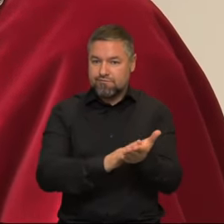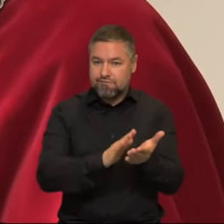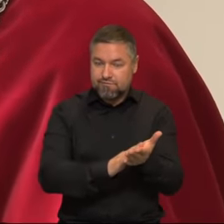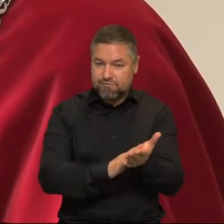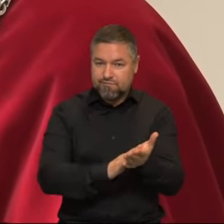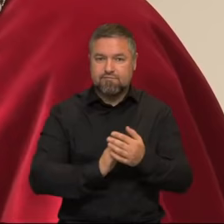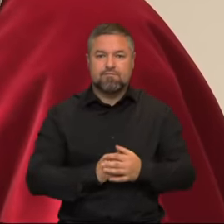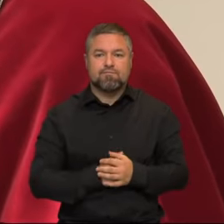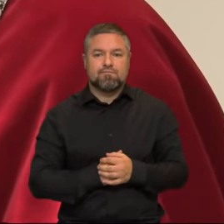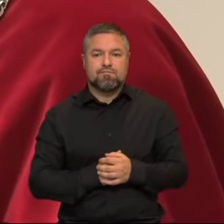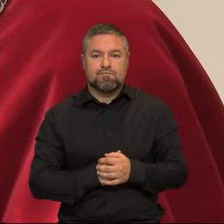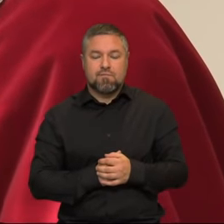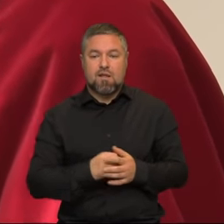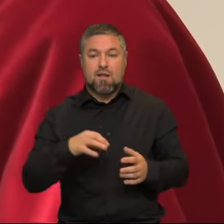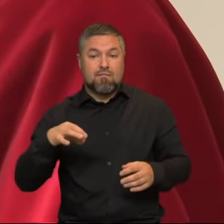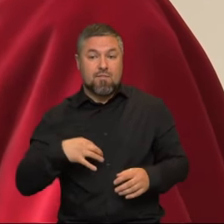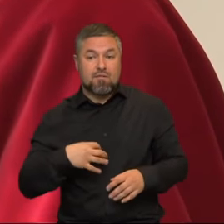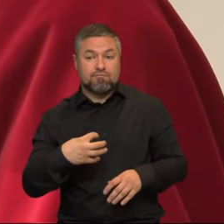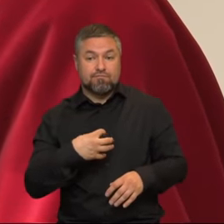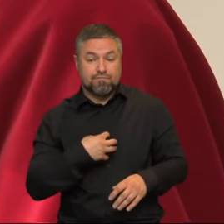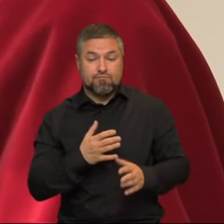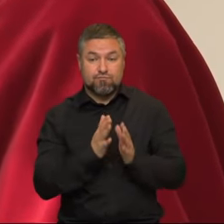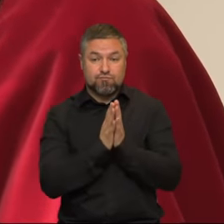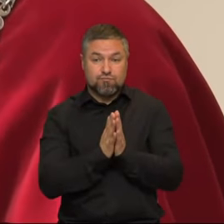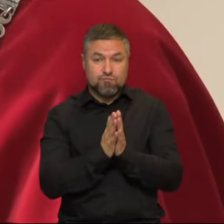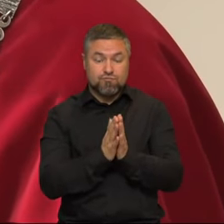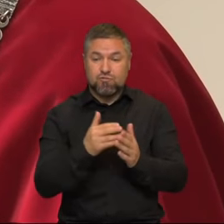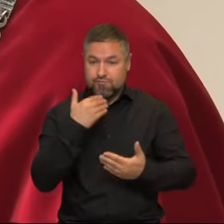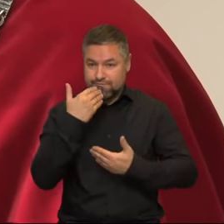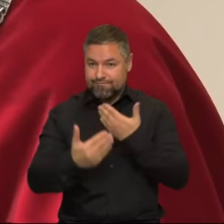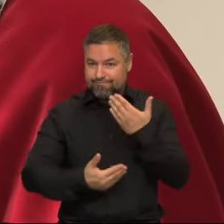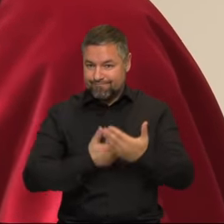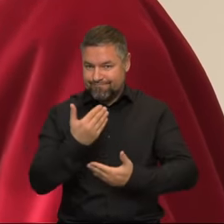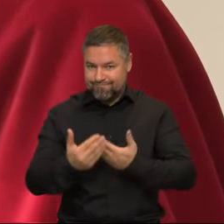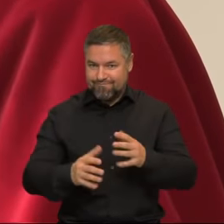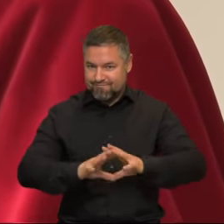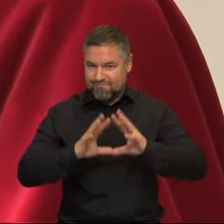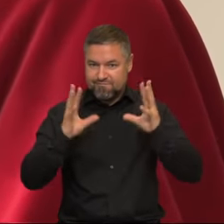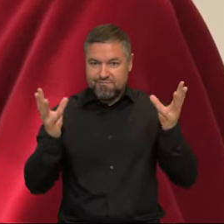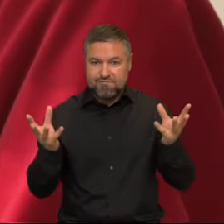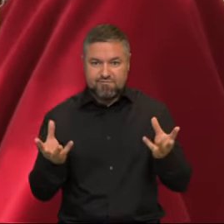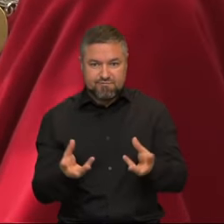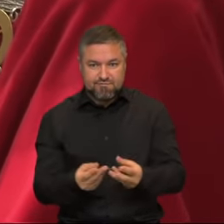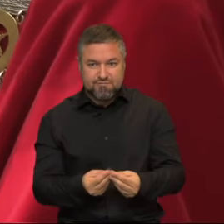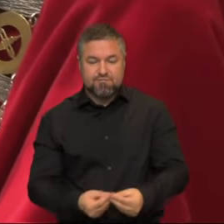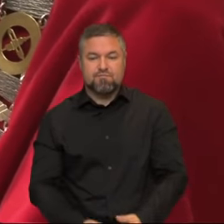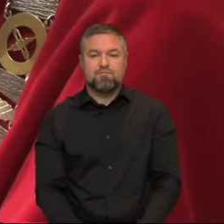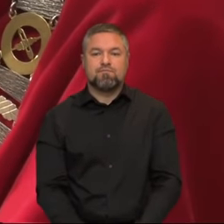pana rektora proszę o pogratulowanie wszystkim.